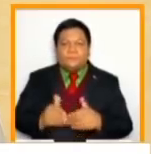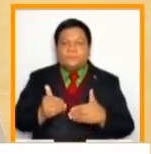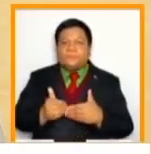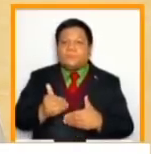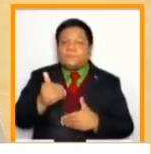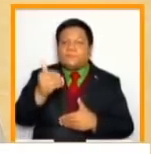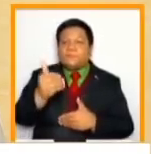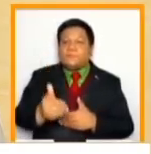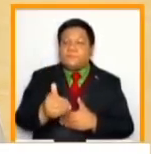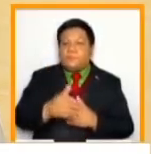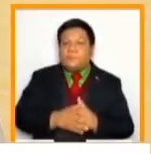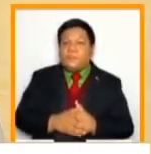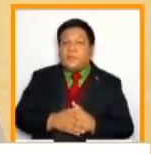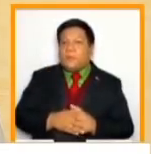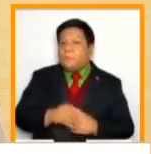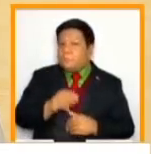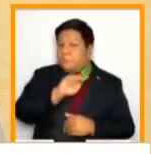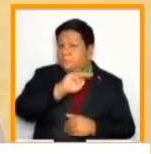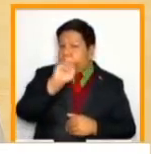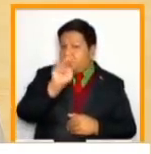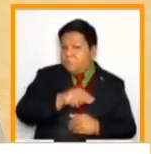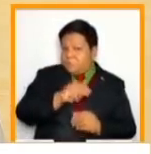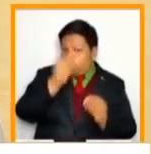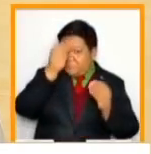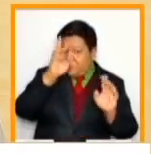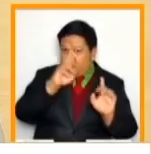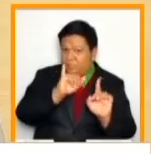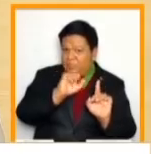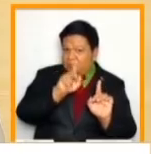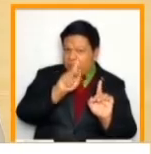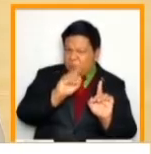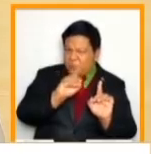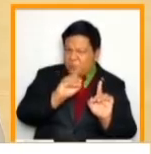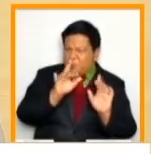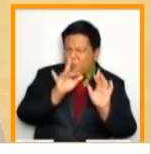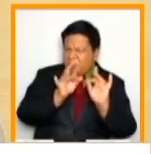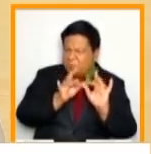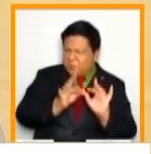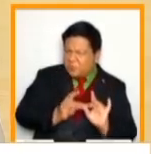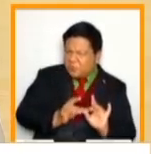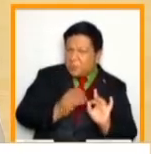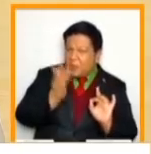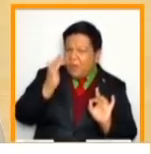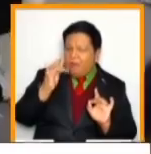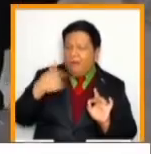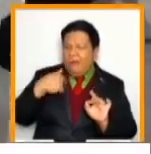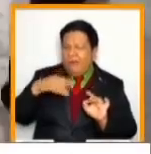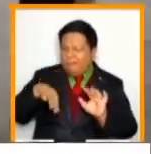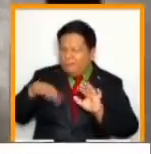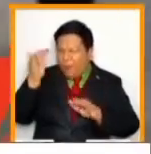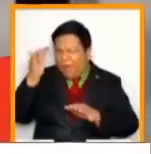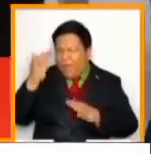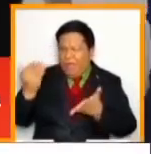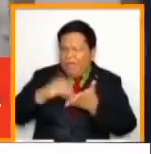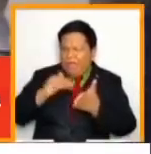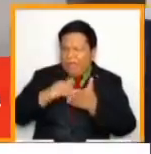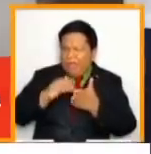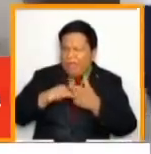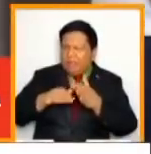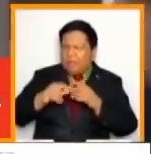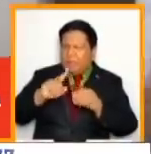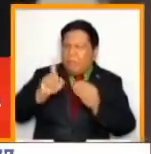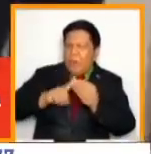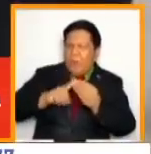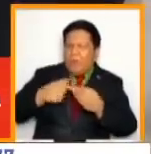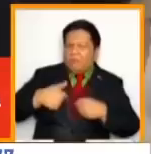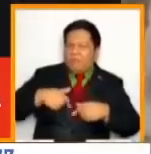Nagpasaring si Manila Mayor Isko Moreno sa pag-uungkat ng mga larawan noong siya'y artista pa. Sabi ni Moreno, imbis na ang problema sa